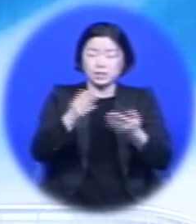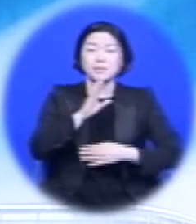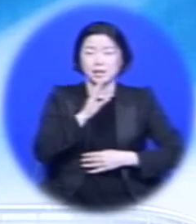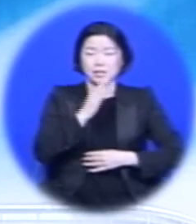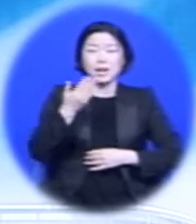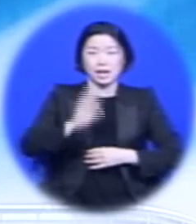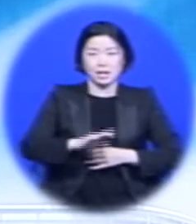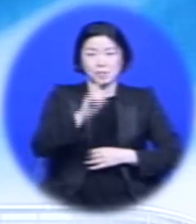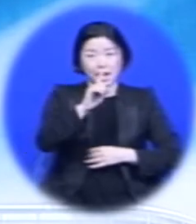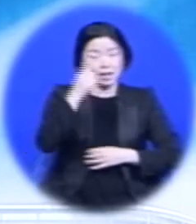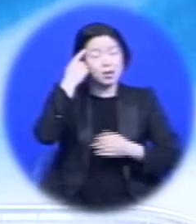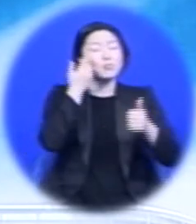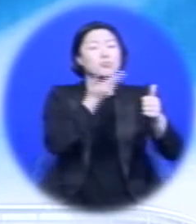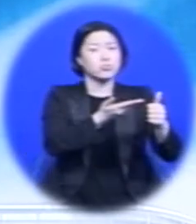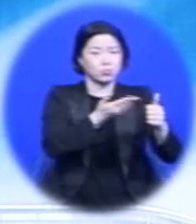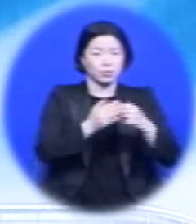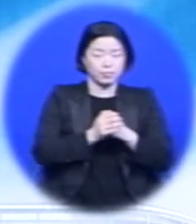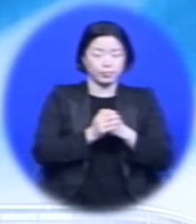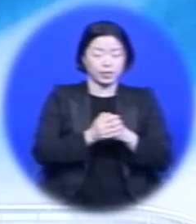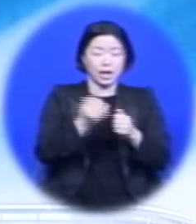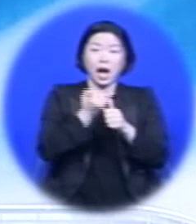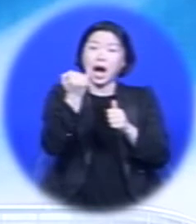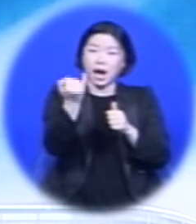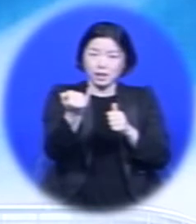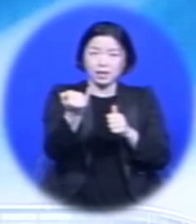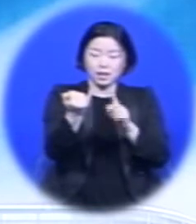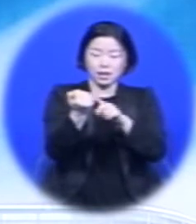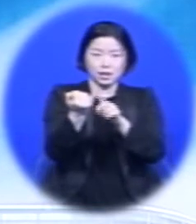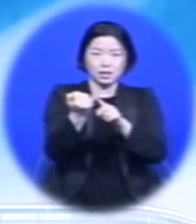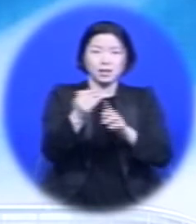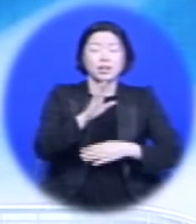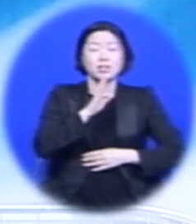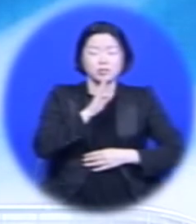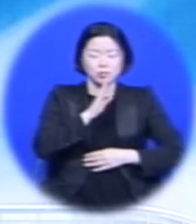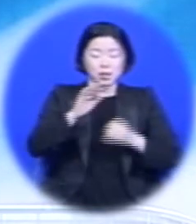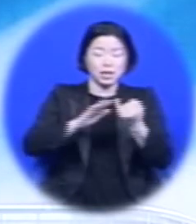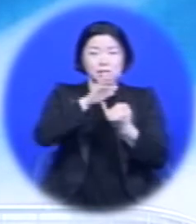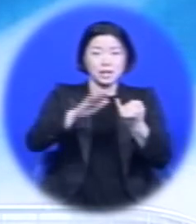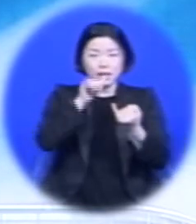가지 당신에게 물어보고 싶다. 아내를 정말 사랑했느냐?